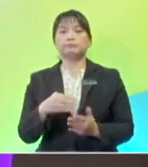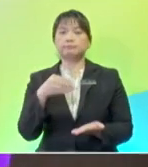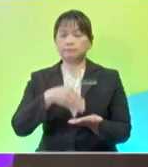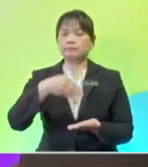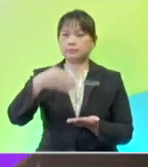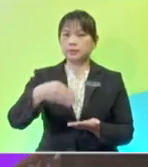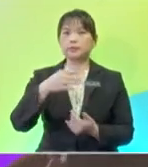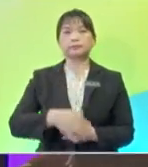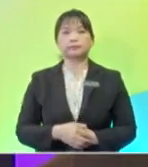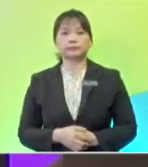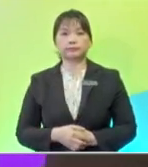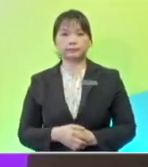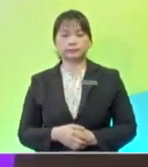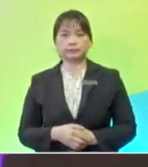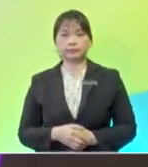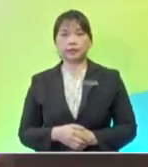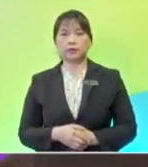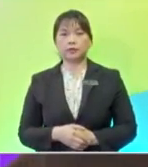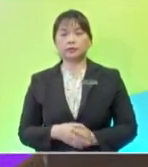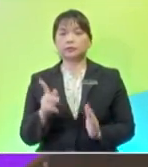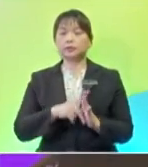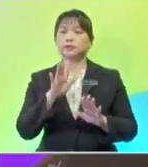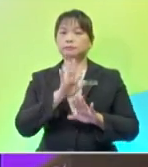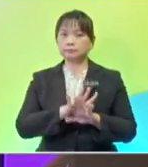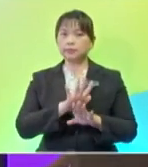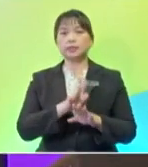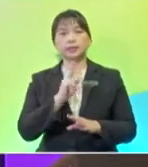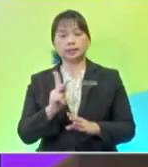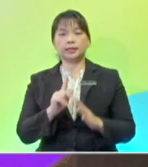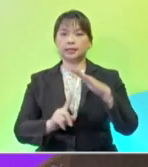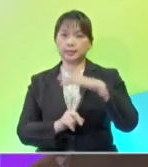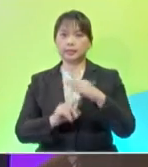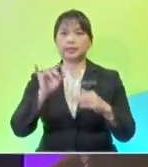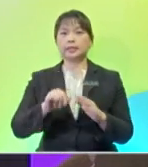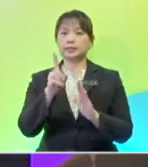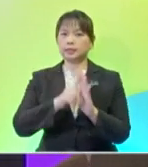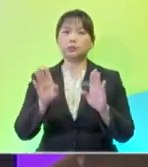Oke Kebanyakan gerai-gera yang dibuka